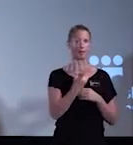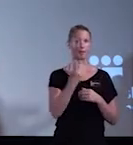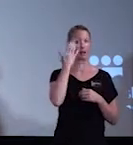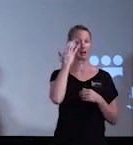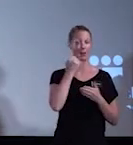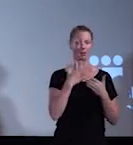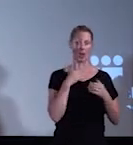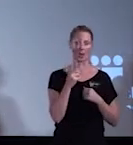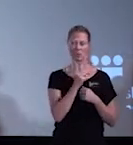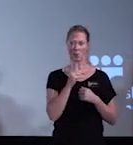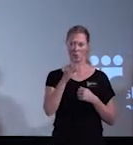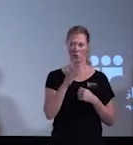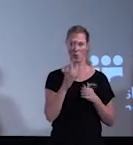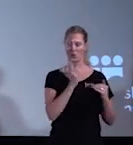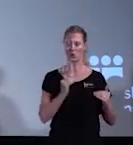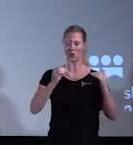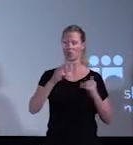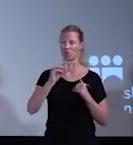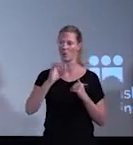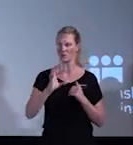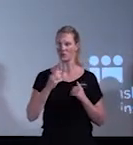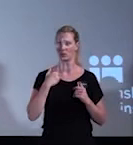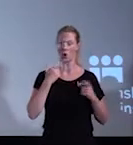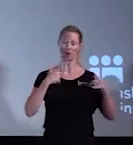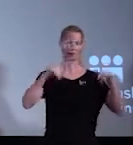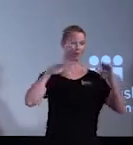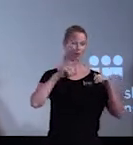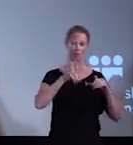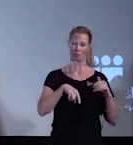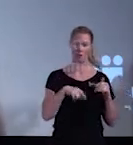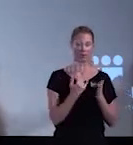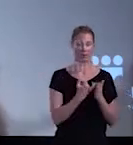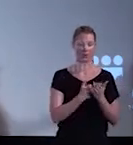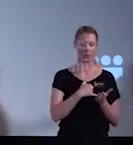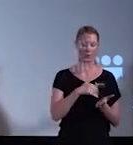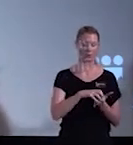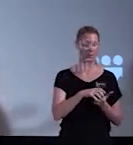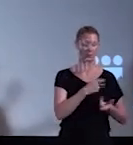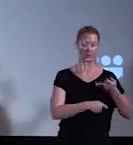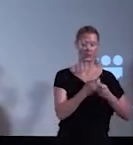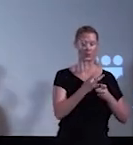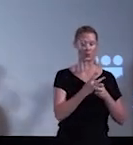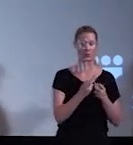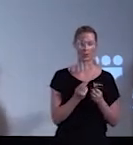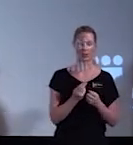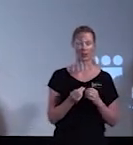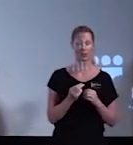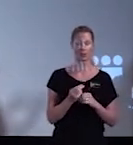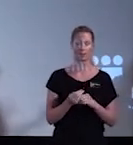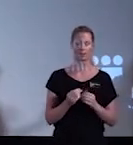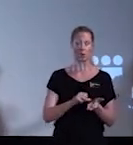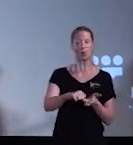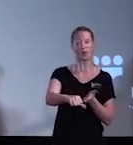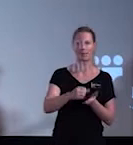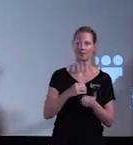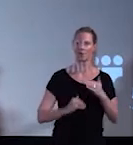kan inte ha råd om man inte höjer momsen. Jag har respekt för att man inom statsfinanserna försöker hålla ett utgiftstak. Och